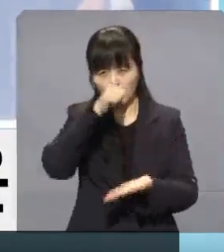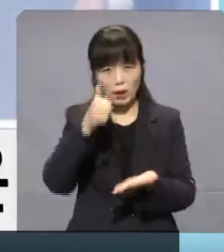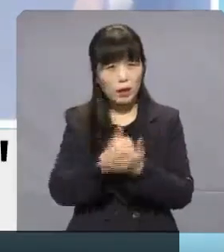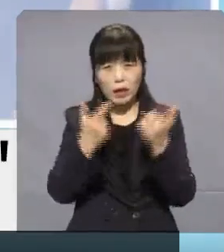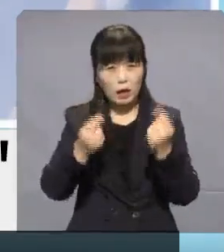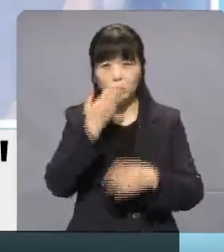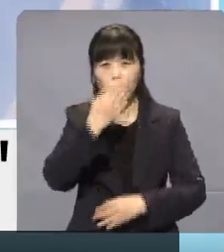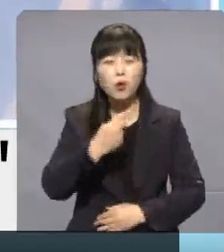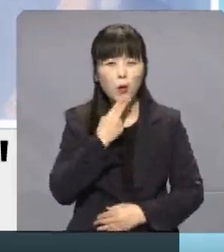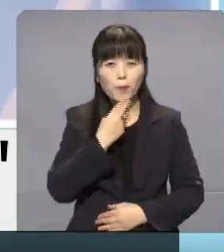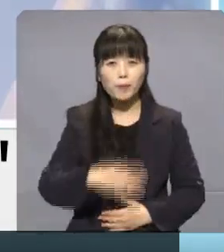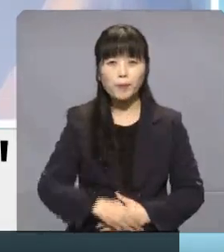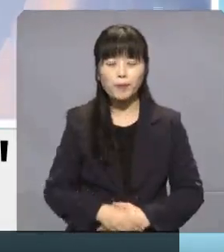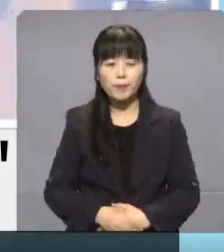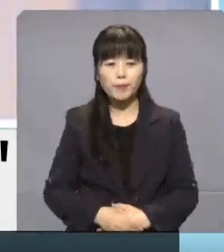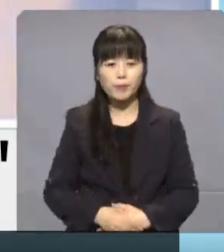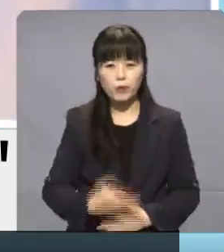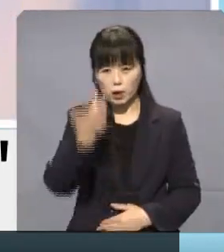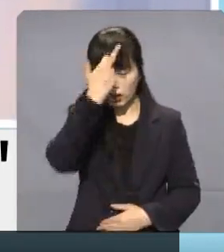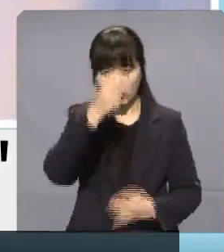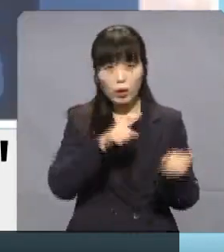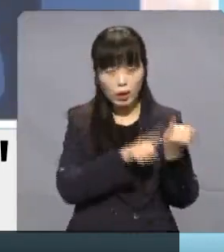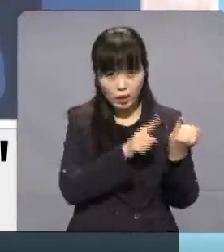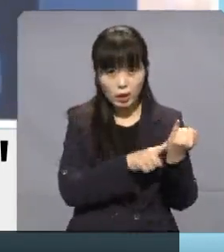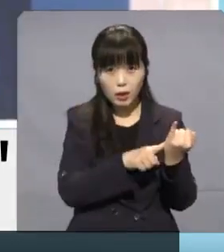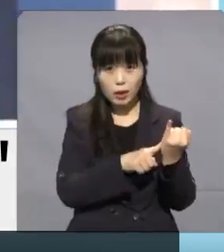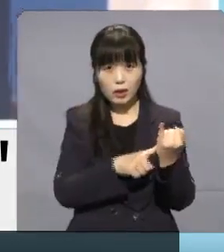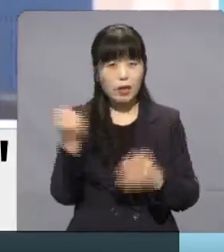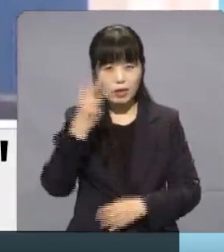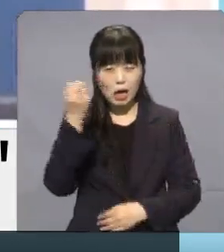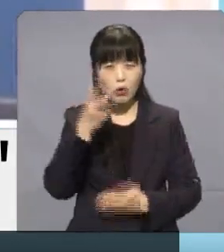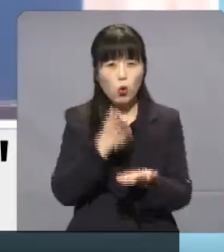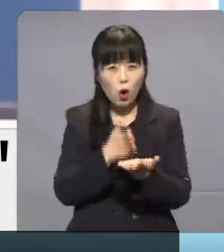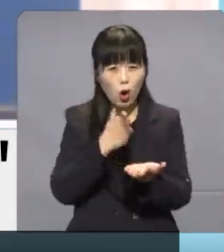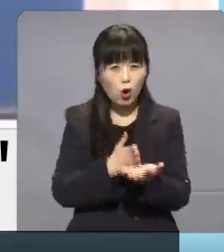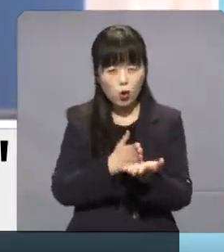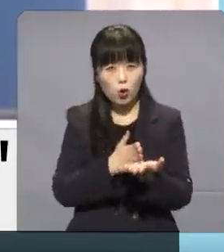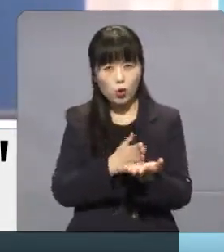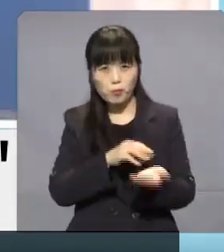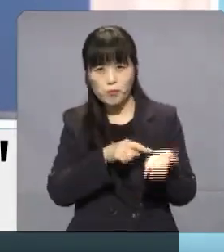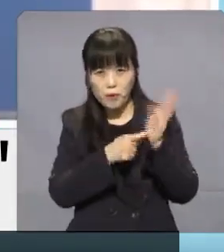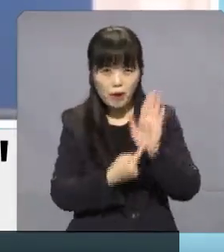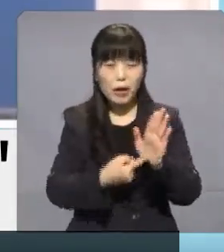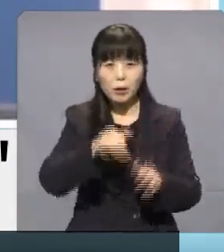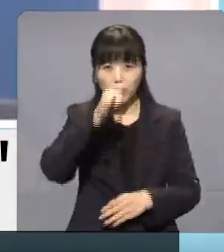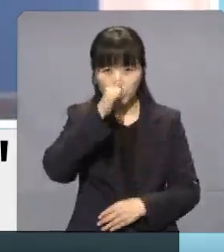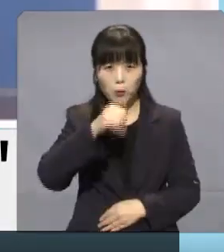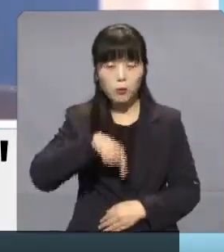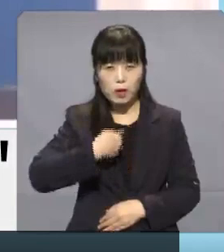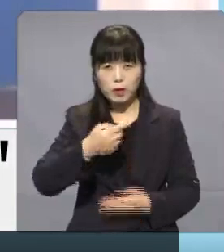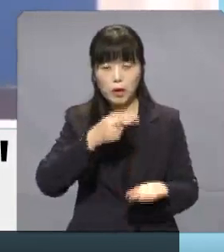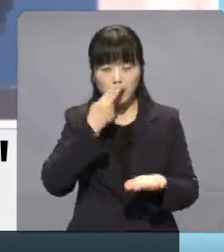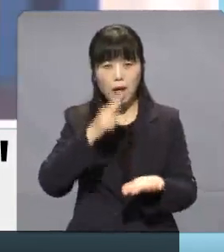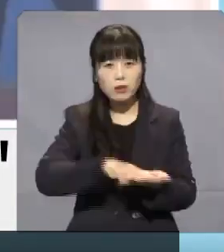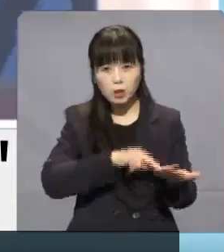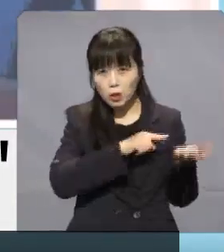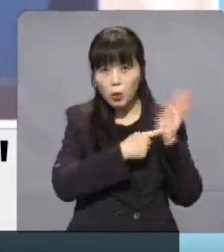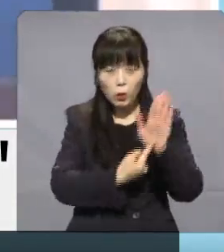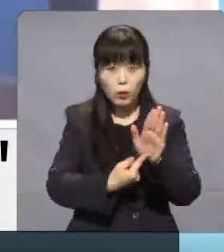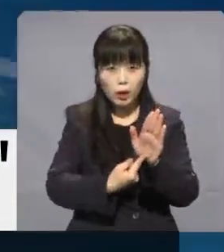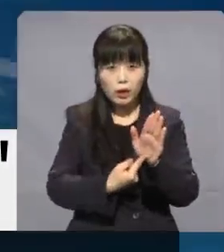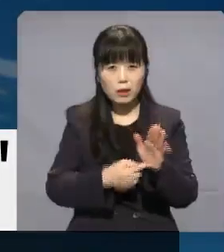보고요. 저는 최세원 씨가 이제 자꾸 이렇게 언론 플레이를 하고 또 자신의 편지를 공개하는 일들이